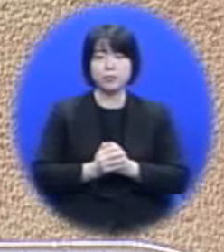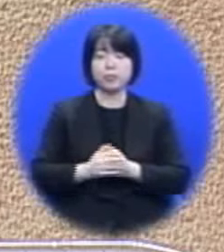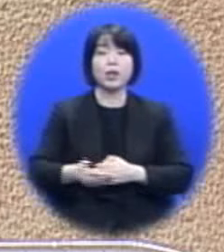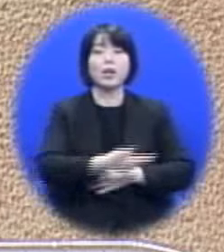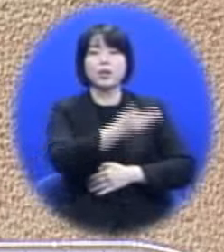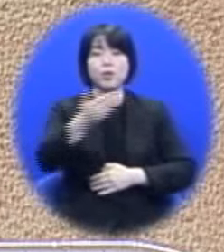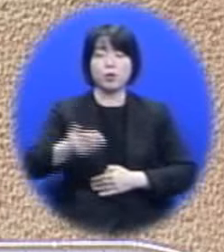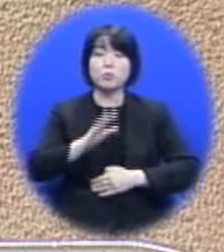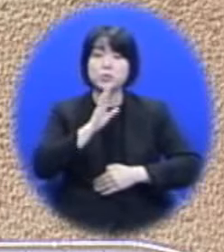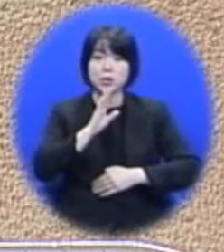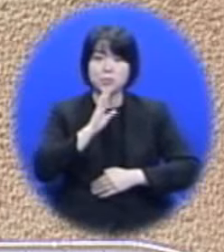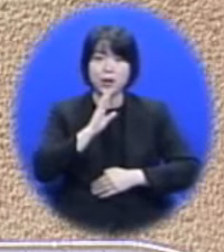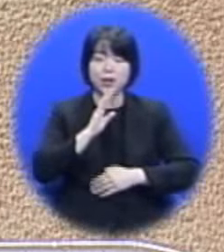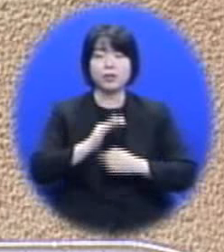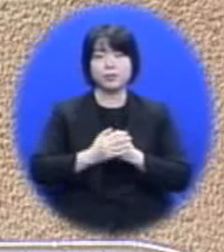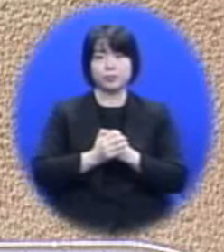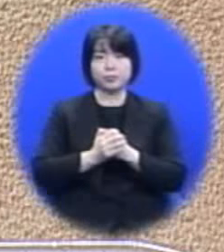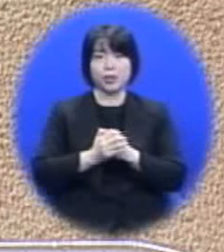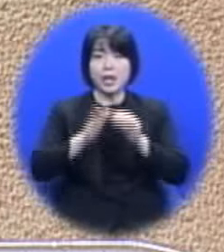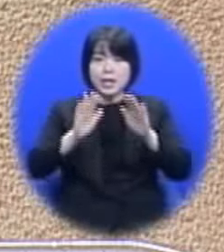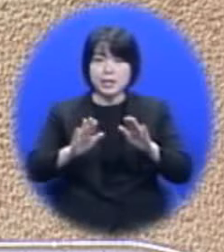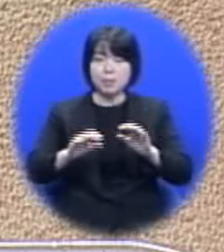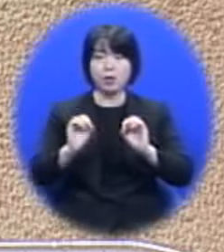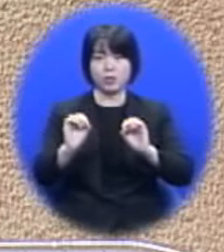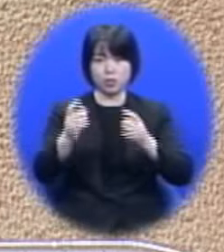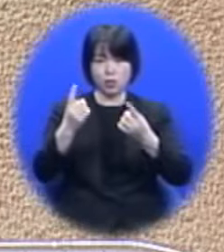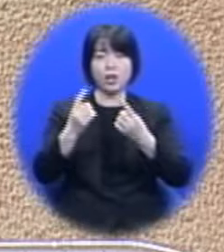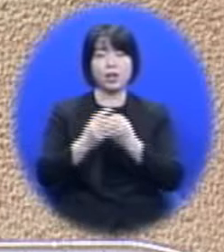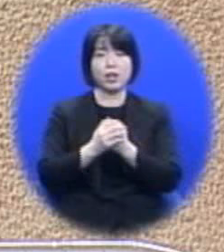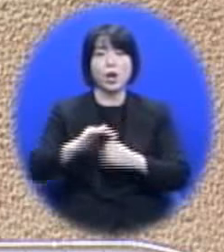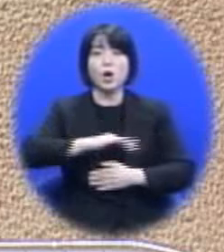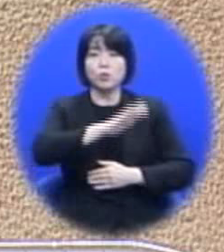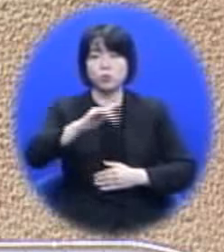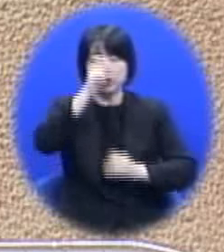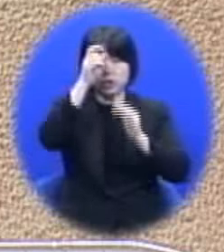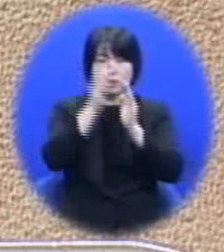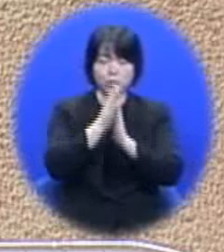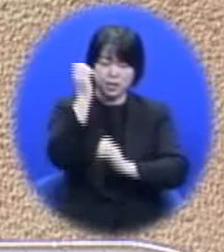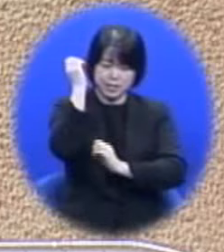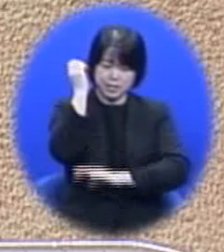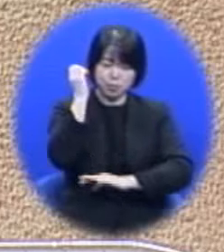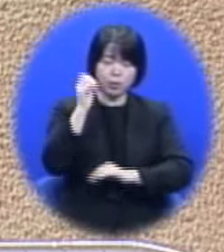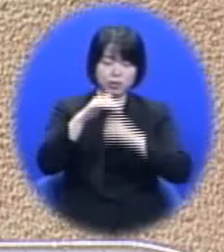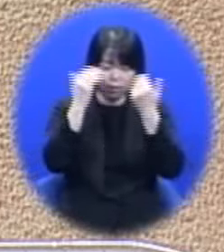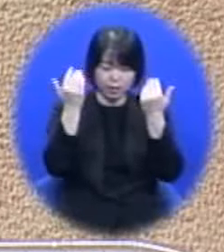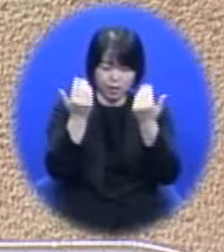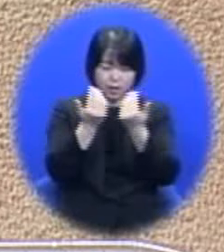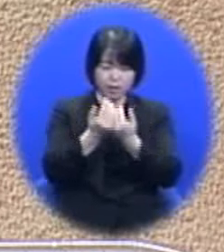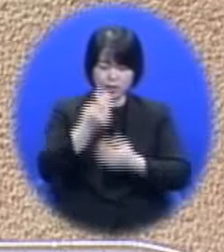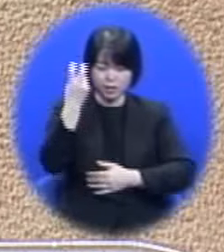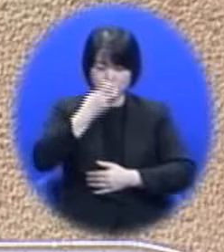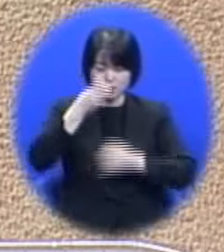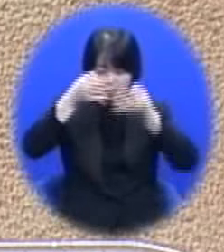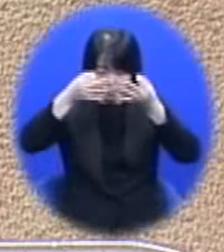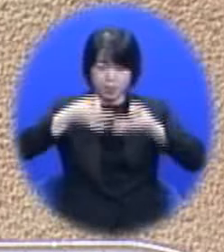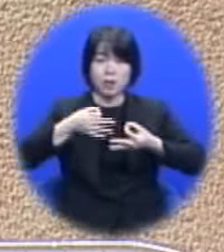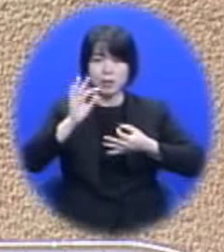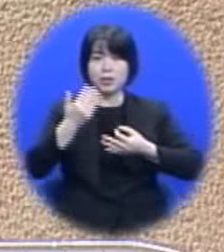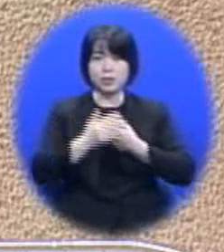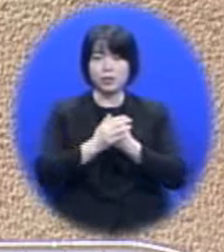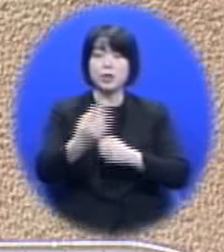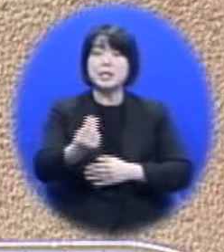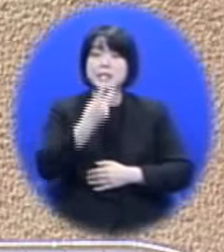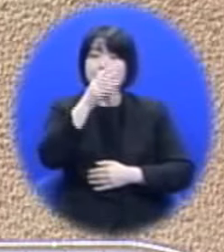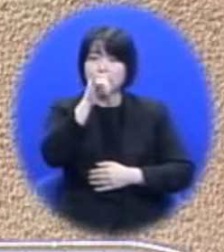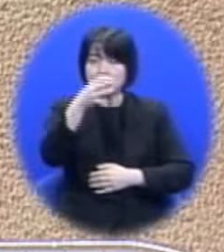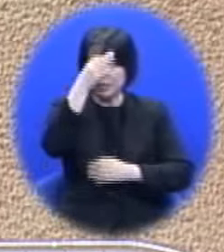여러분, 정말 이번 기회에 우리 기도를 근본적으로 재점검해보고 살아있는 기도,